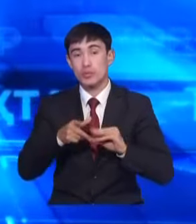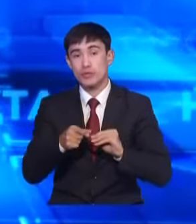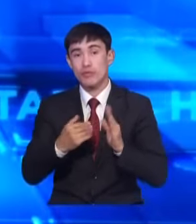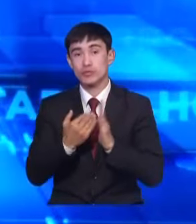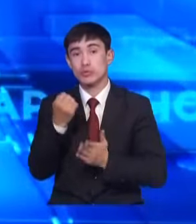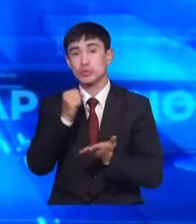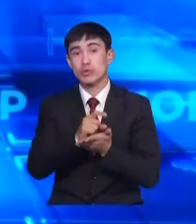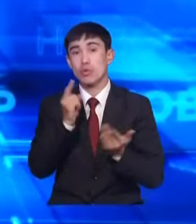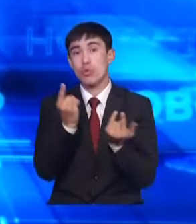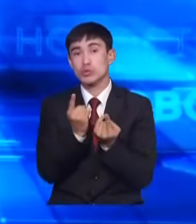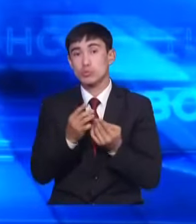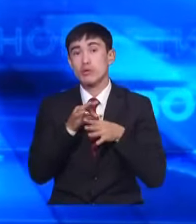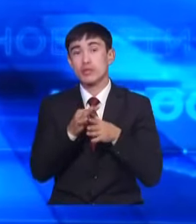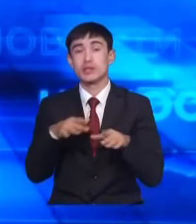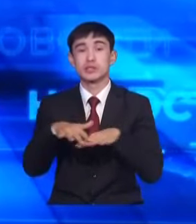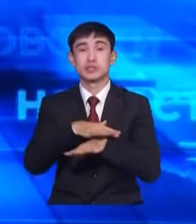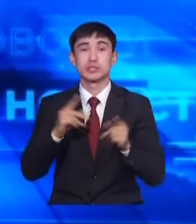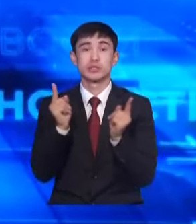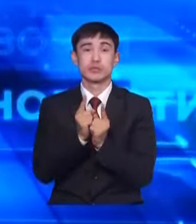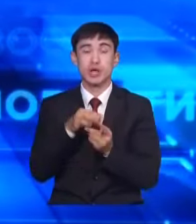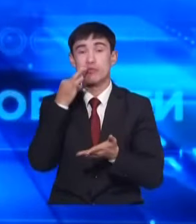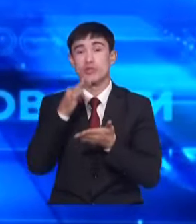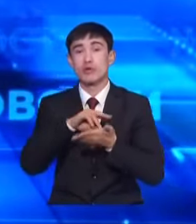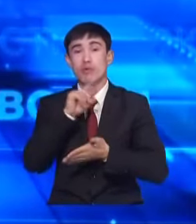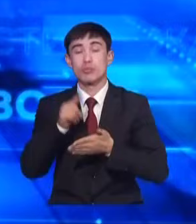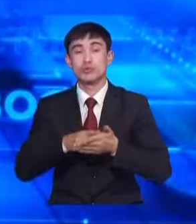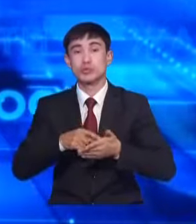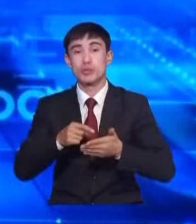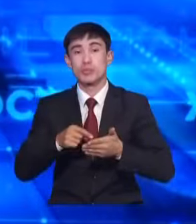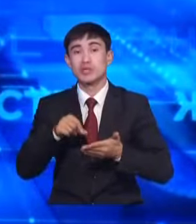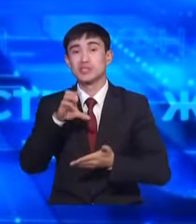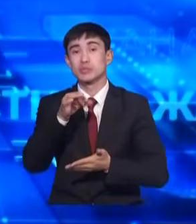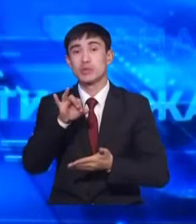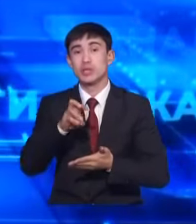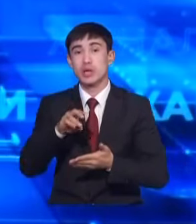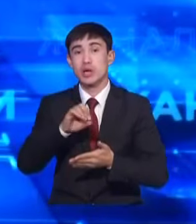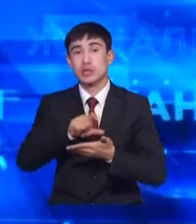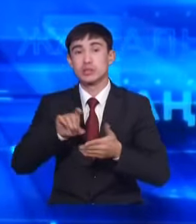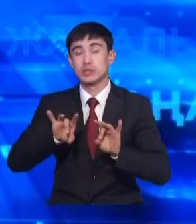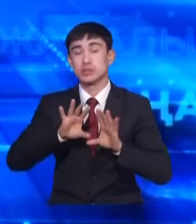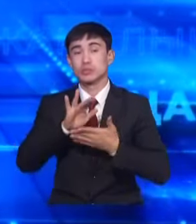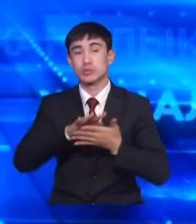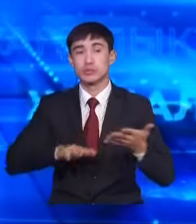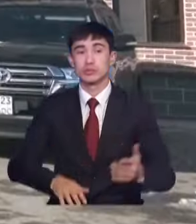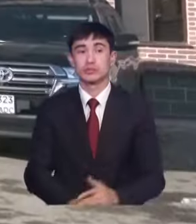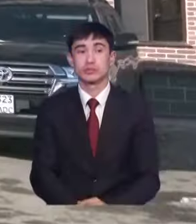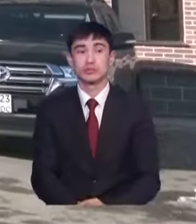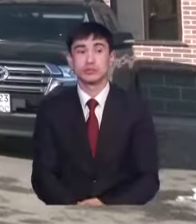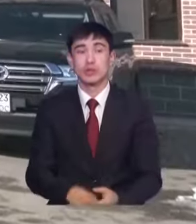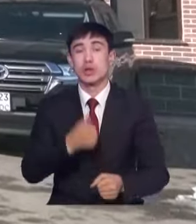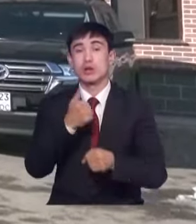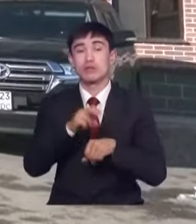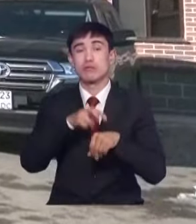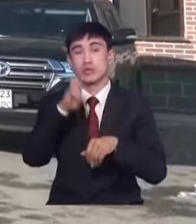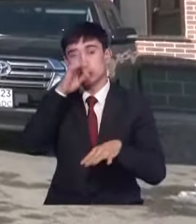высокопоставленный гость провела встречу с населением и ответила на вопросы представителей СМИ Ай герм купаев продолжит главный